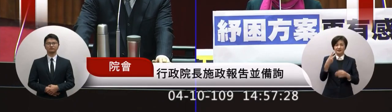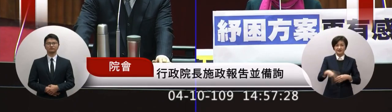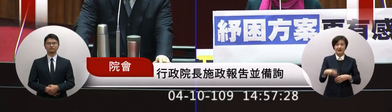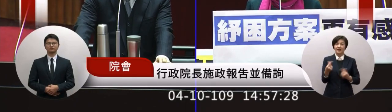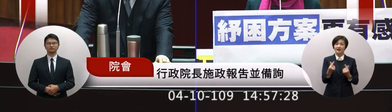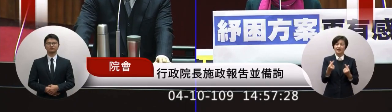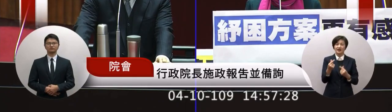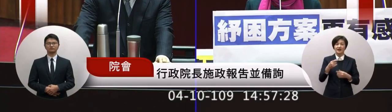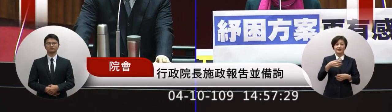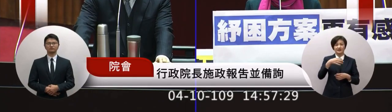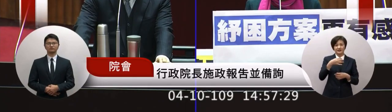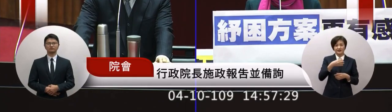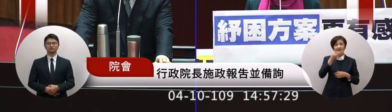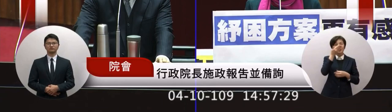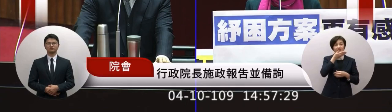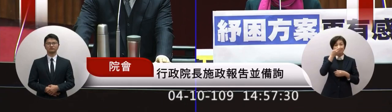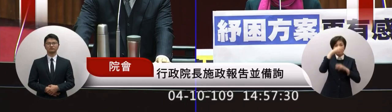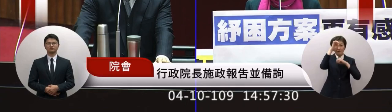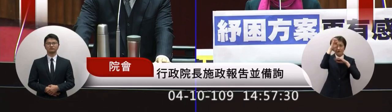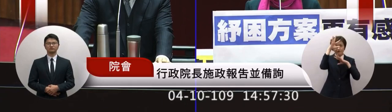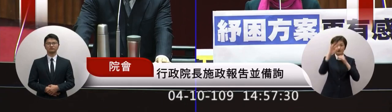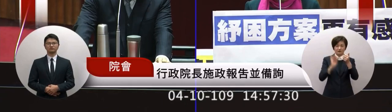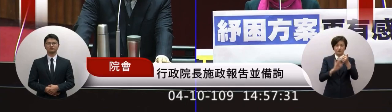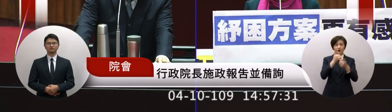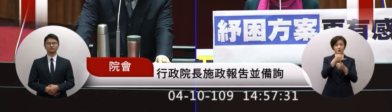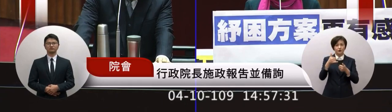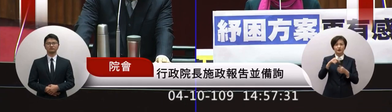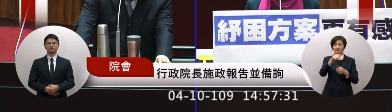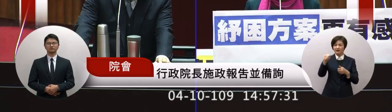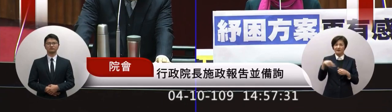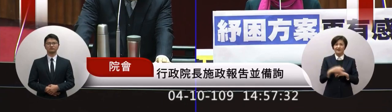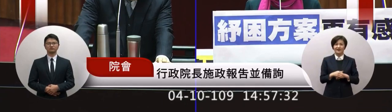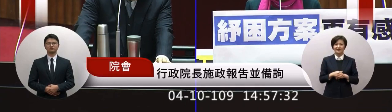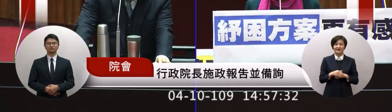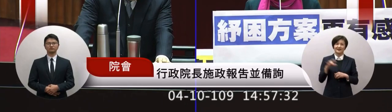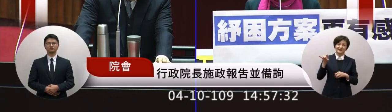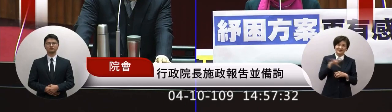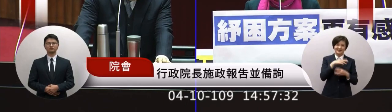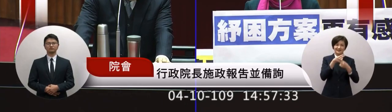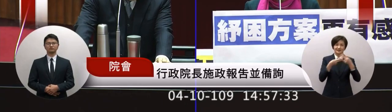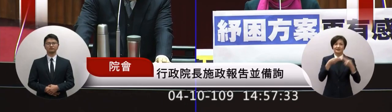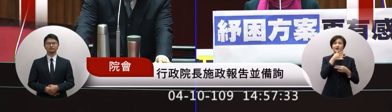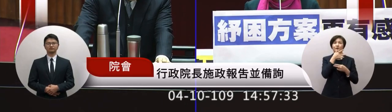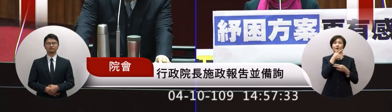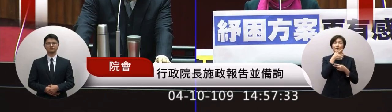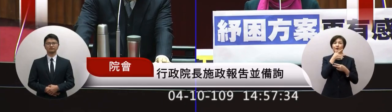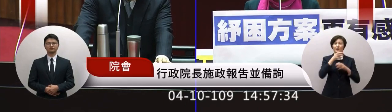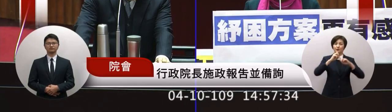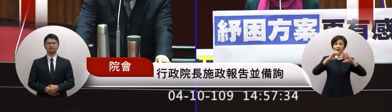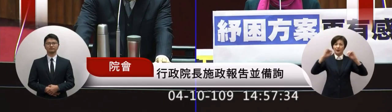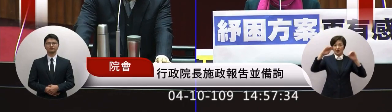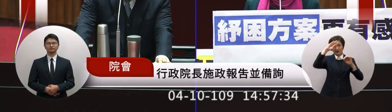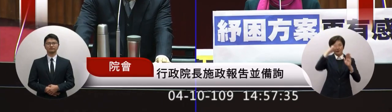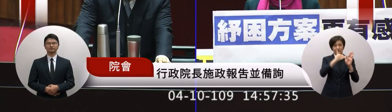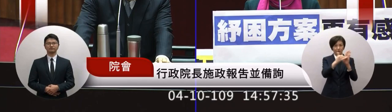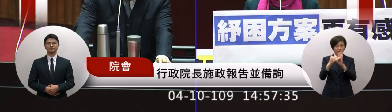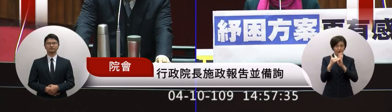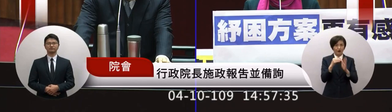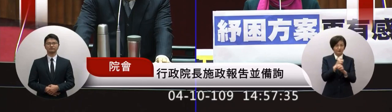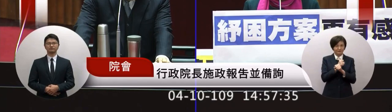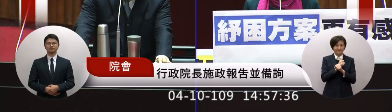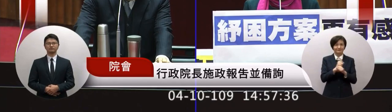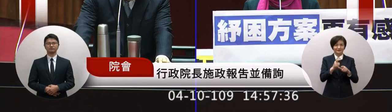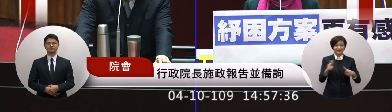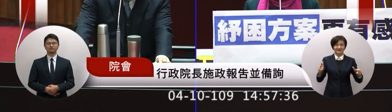凤委员也利用乡亲熟悉的客语在宣导各项的防疫措施。本身